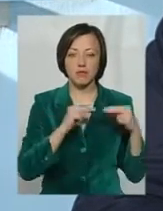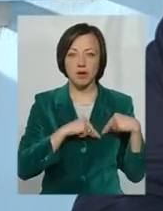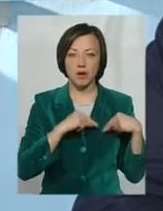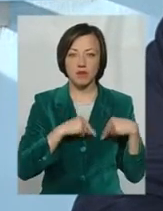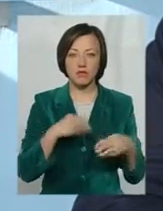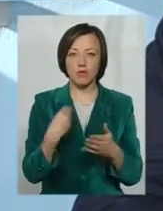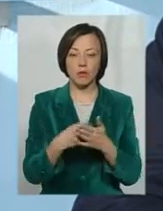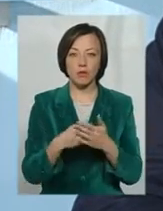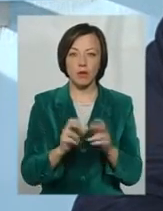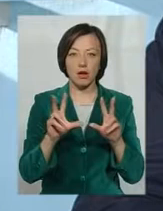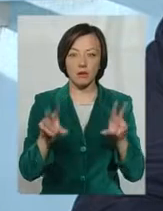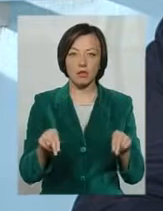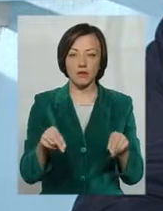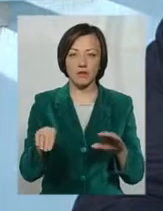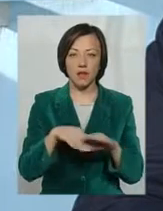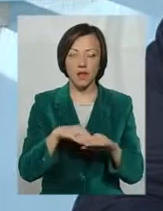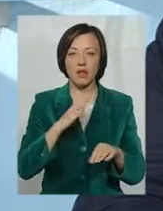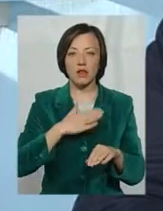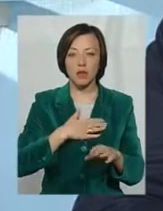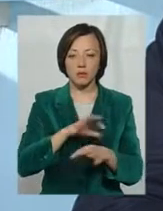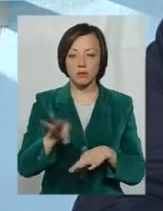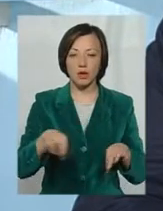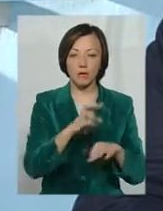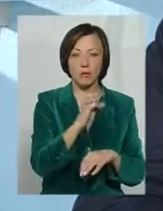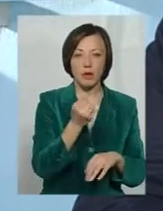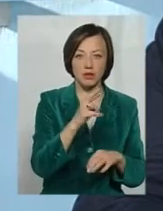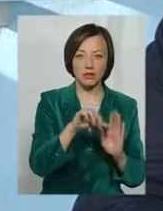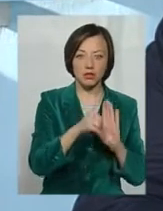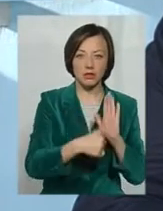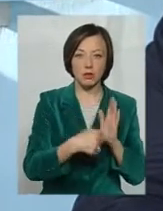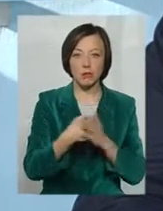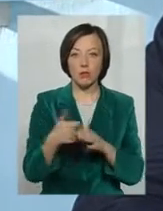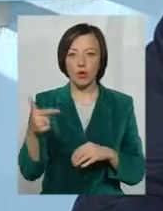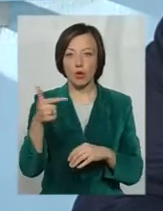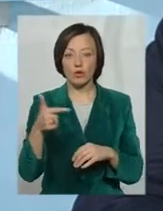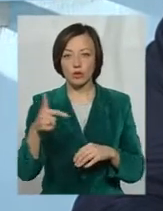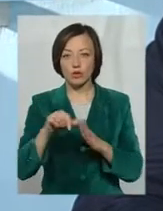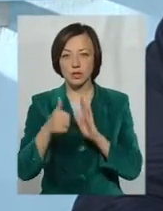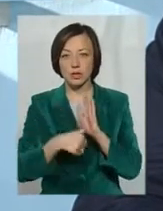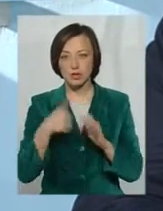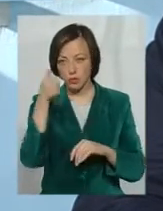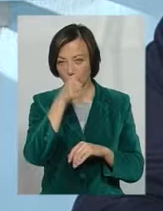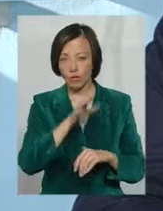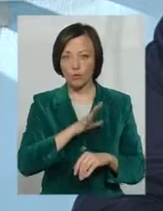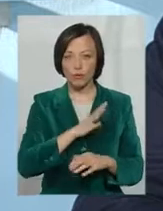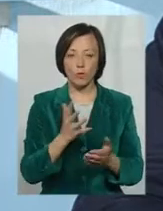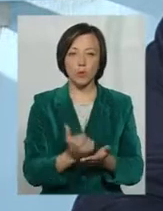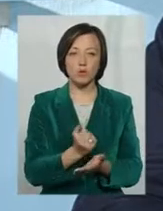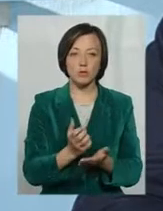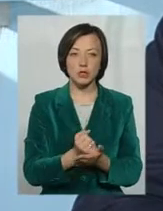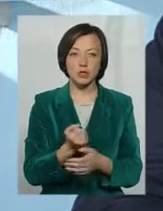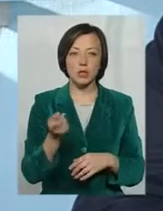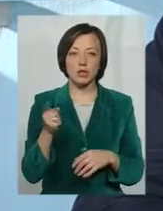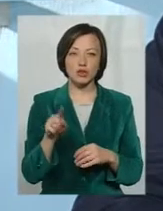Я вважаю, що наш проєкт, який тривав з березня 2016 року по грудень 2016 року, був доволі успішний,